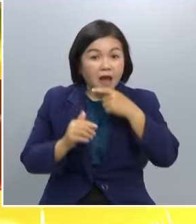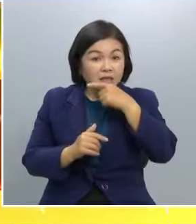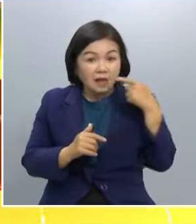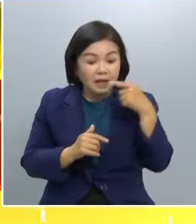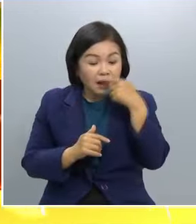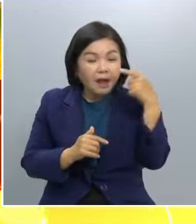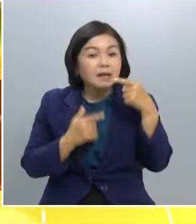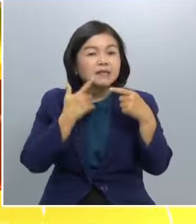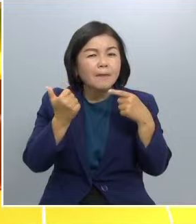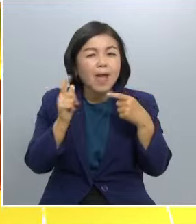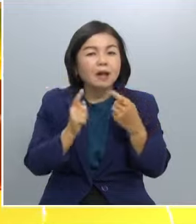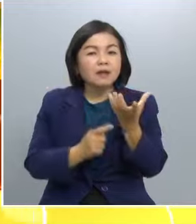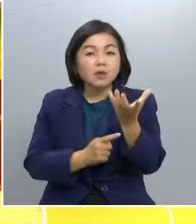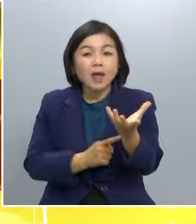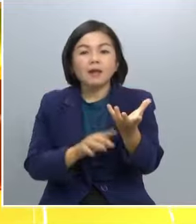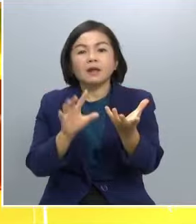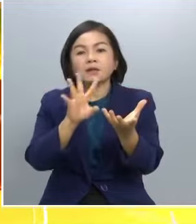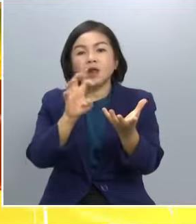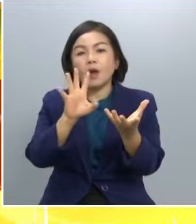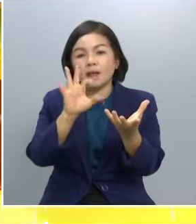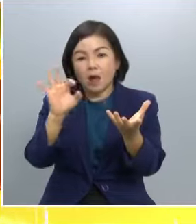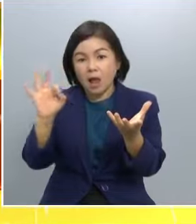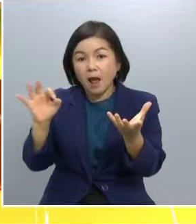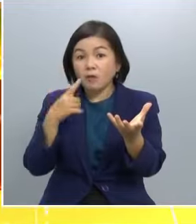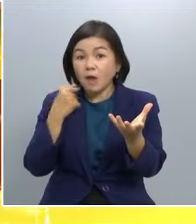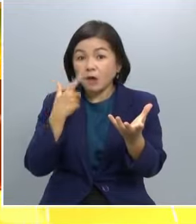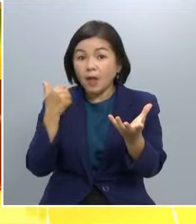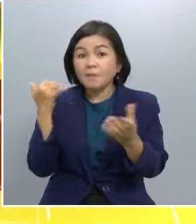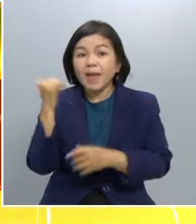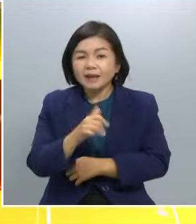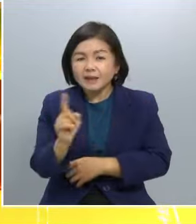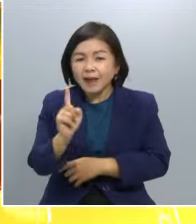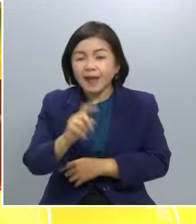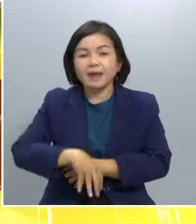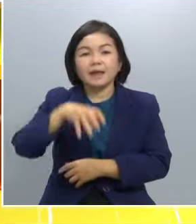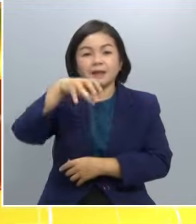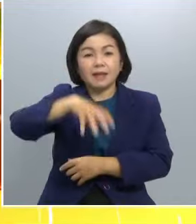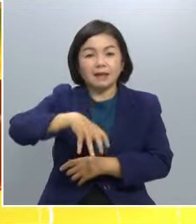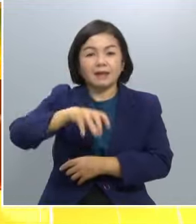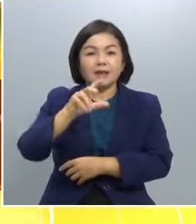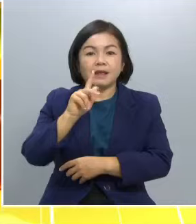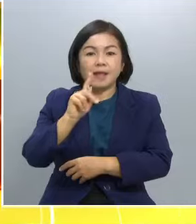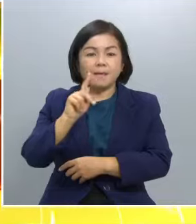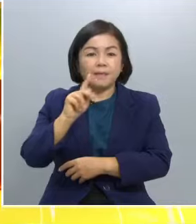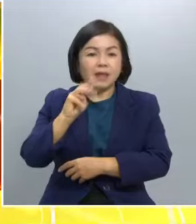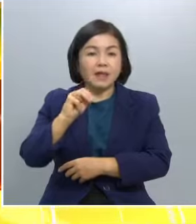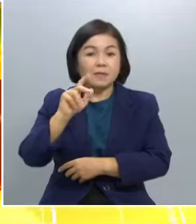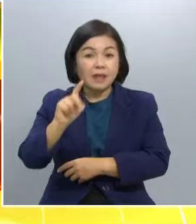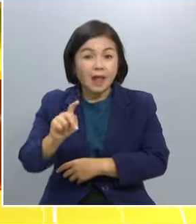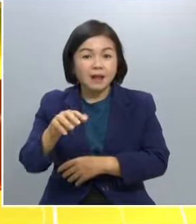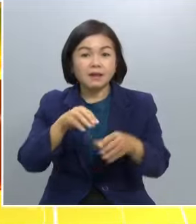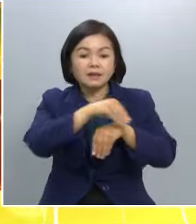แซ่บเพียงแค่ชุดละ499บาทไปอร่อยกันได้ที่ MKทุกสาขานะคะตั้งแต่วันนี้ถึง 26